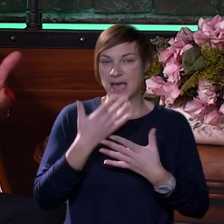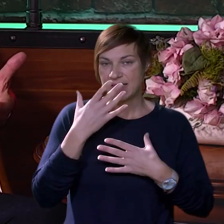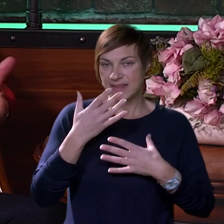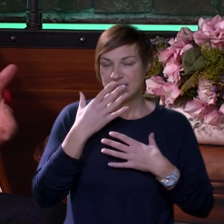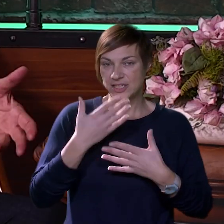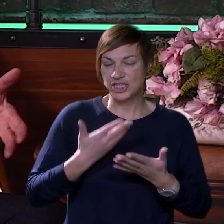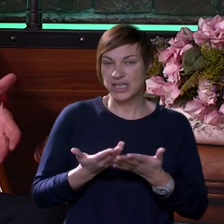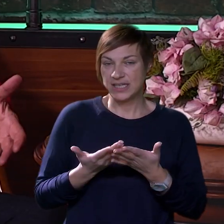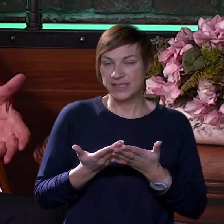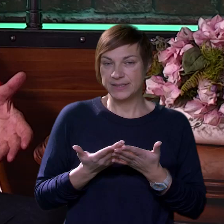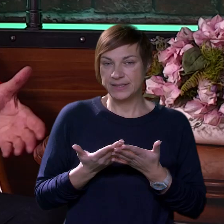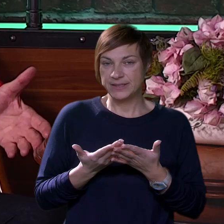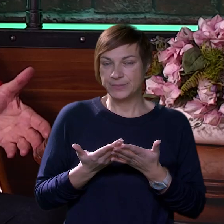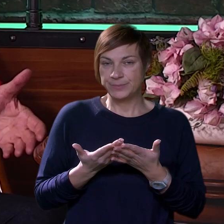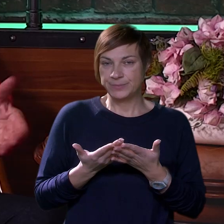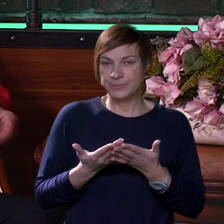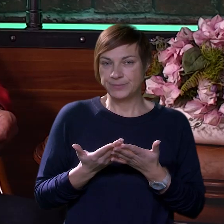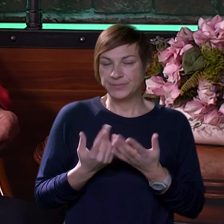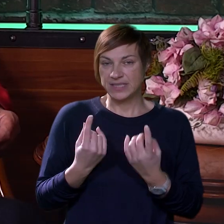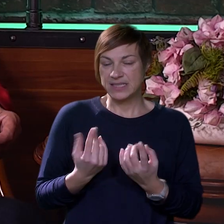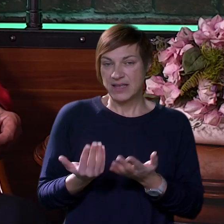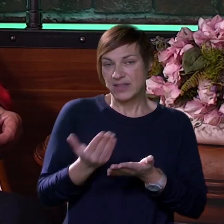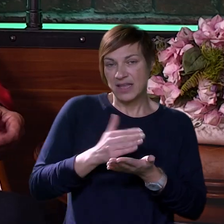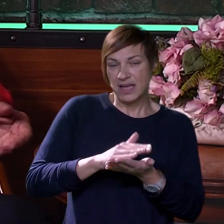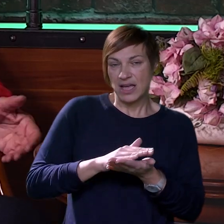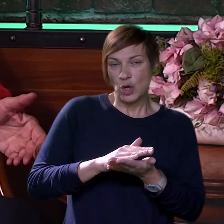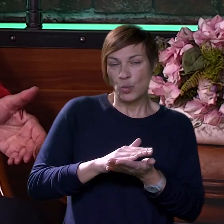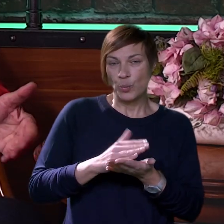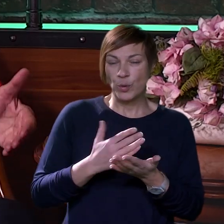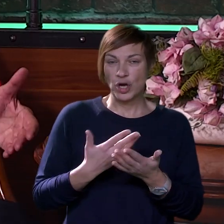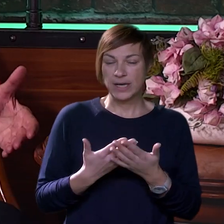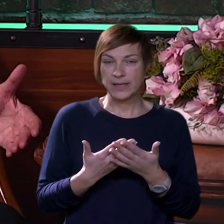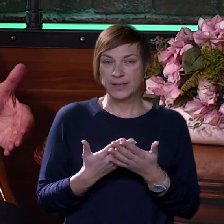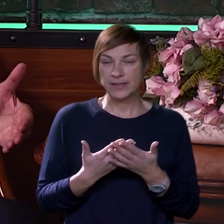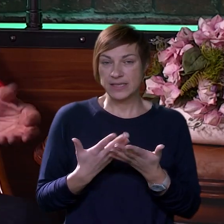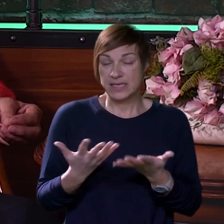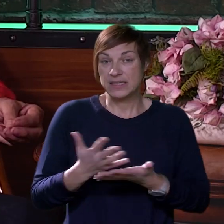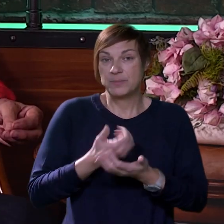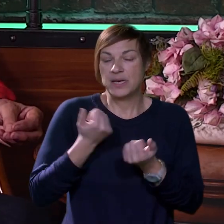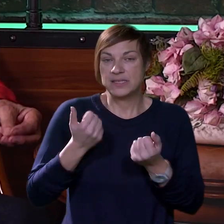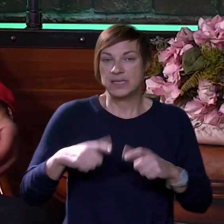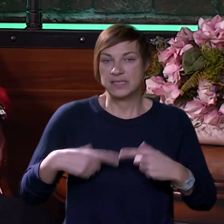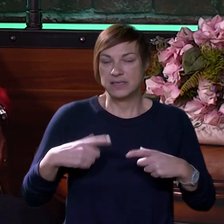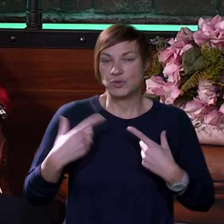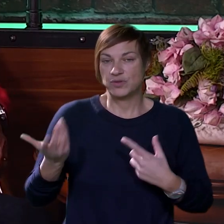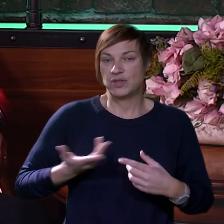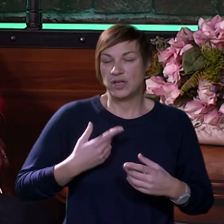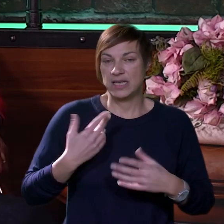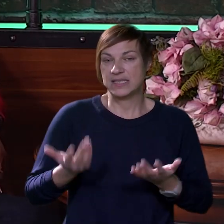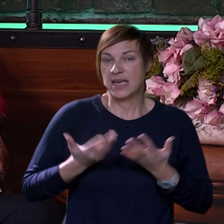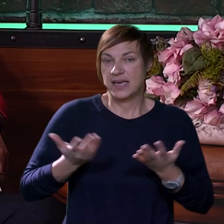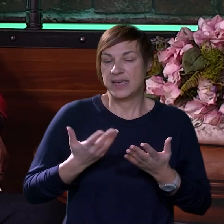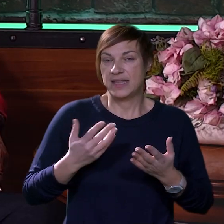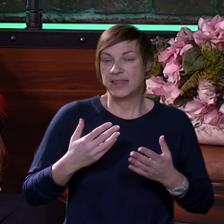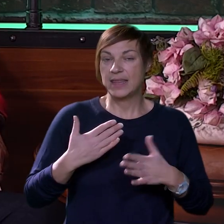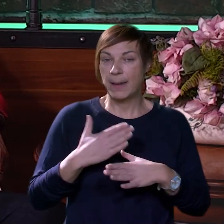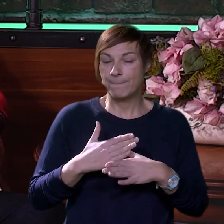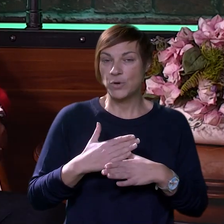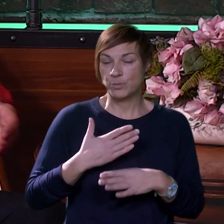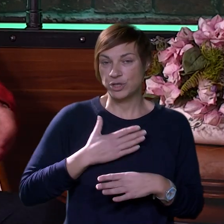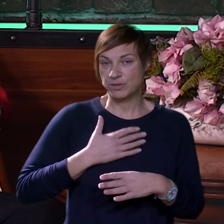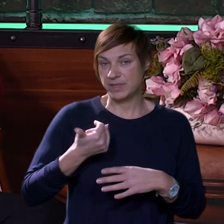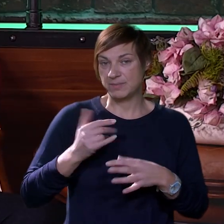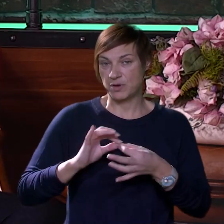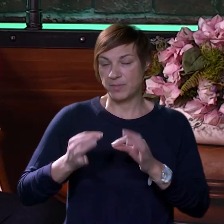a diše, stavite ga na bok i on je, njemu ste spasili život do dolaska hitne pomoći. Mi smo